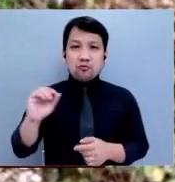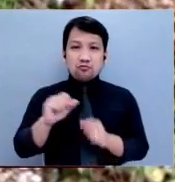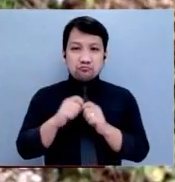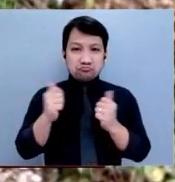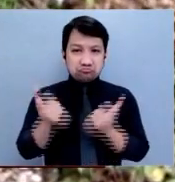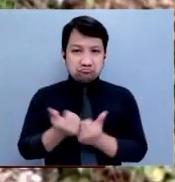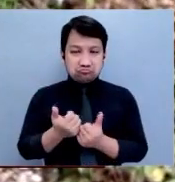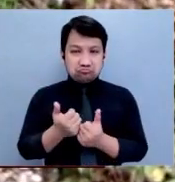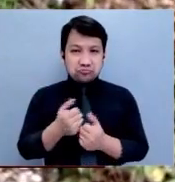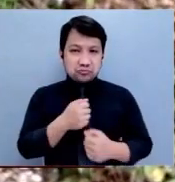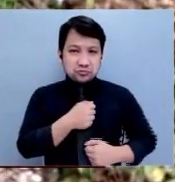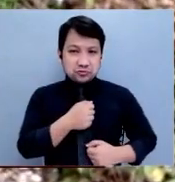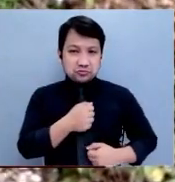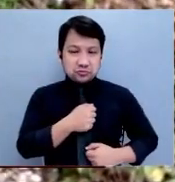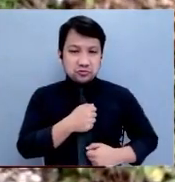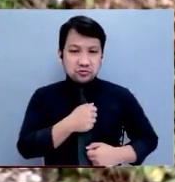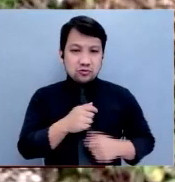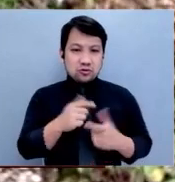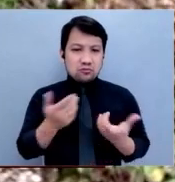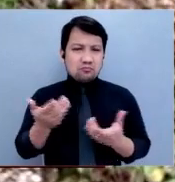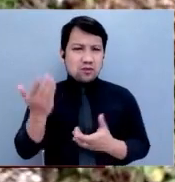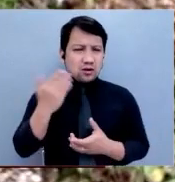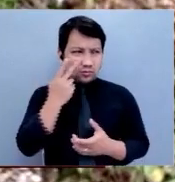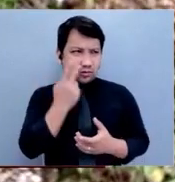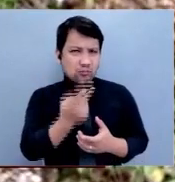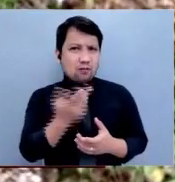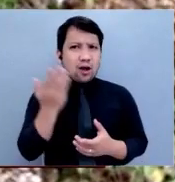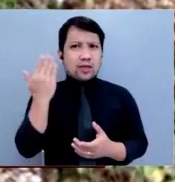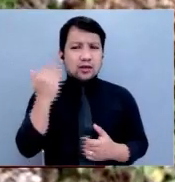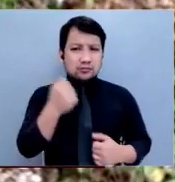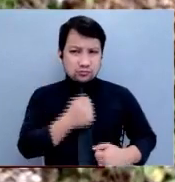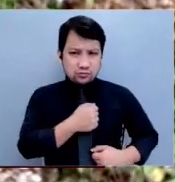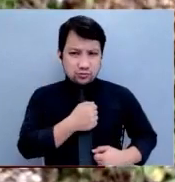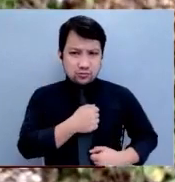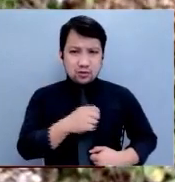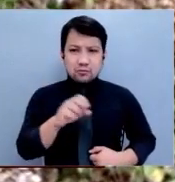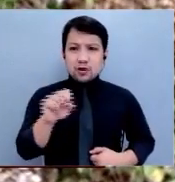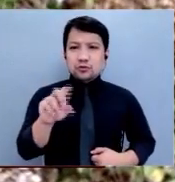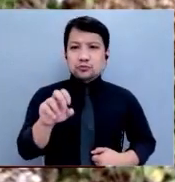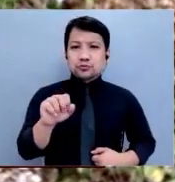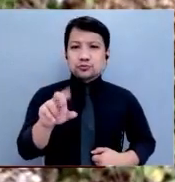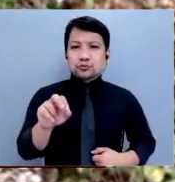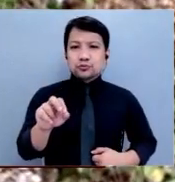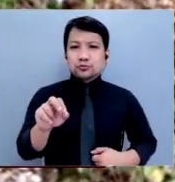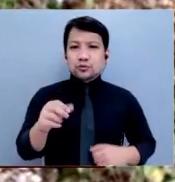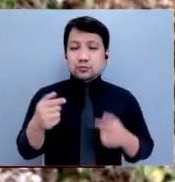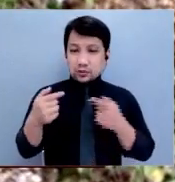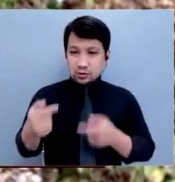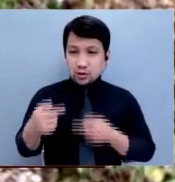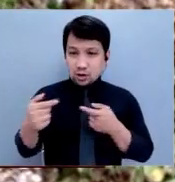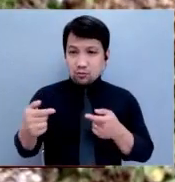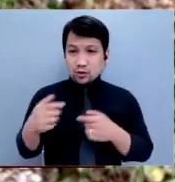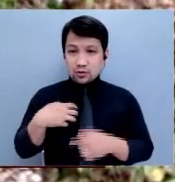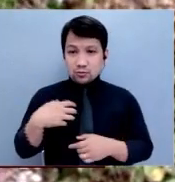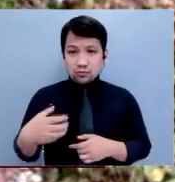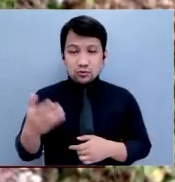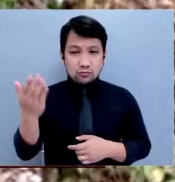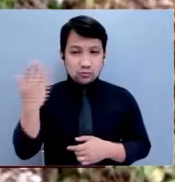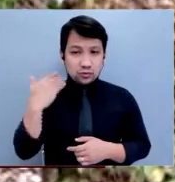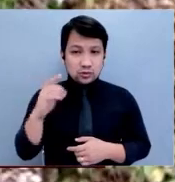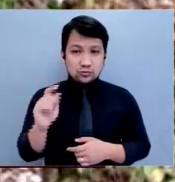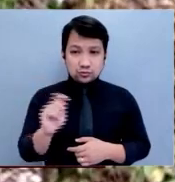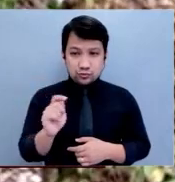Pero nabisto ng PNP na puro mga dating sundalo ang 12 tauhan niya na nakainkwentro ng mga pulis nitong